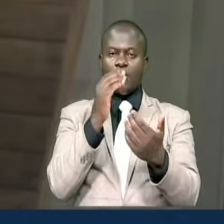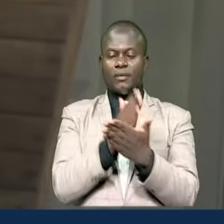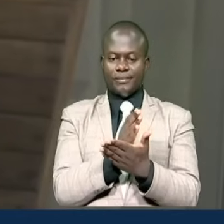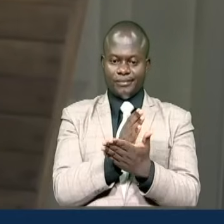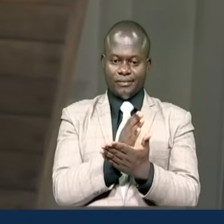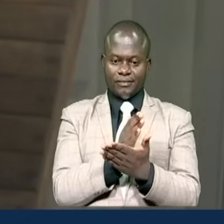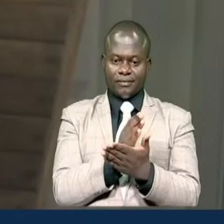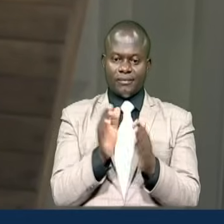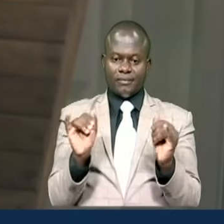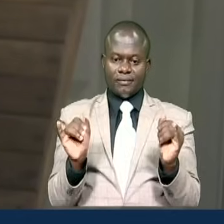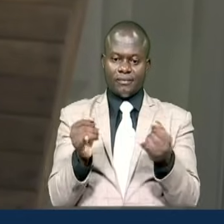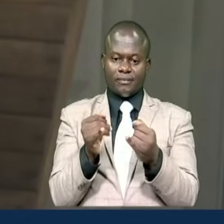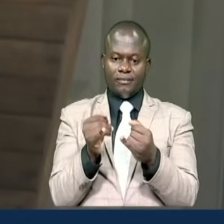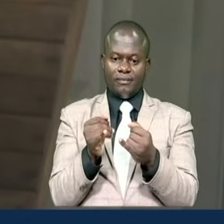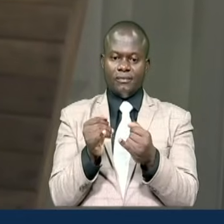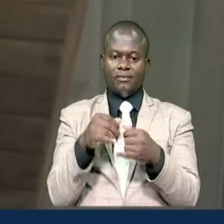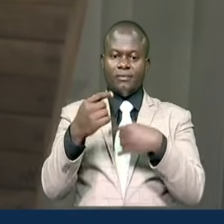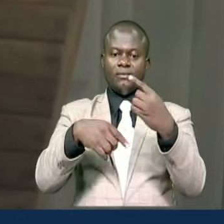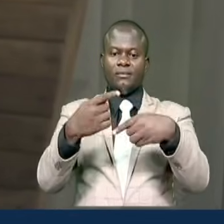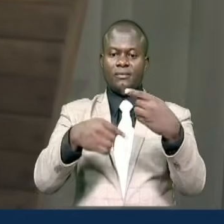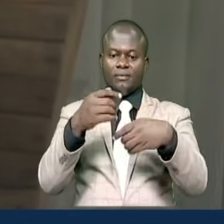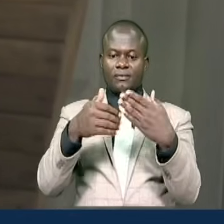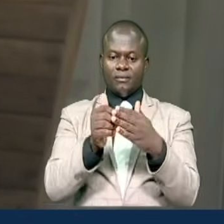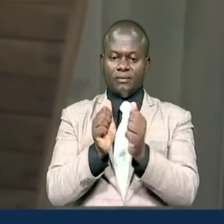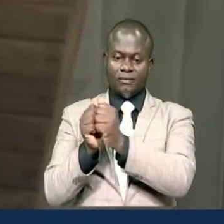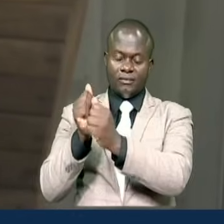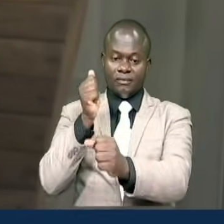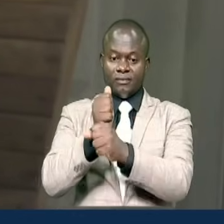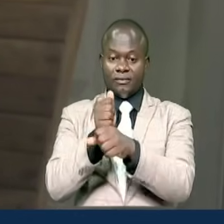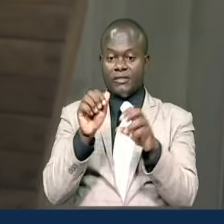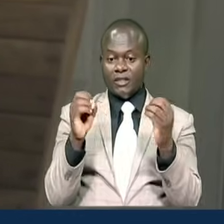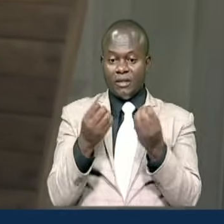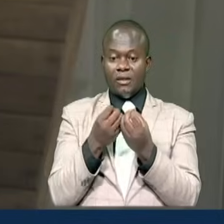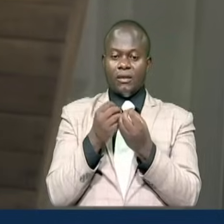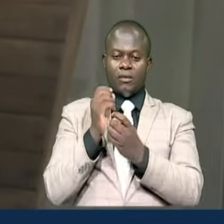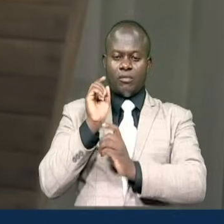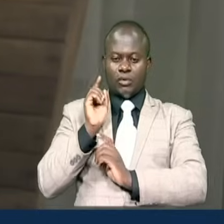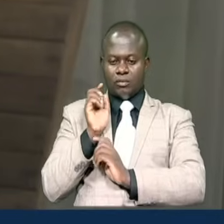So tugerageza gukomeza gukora operations patrols